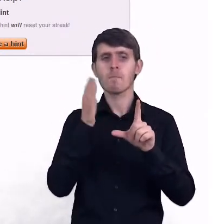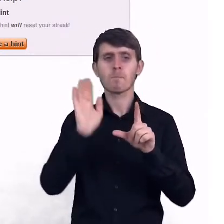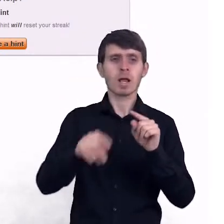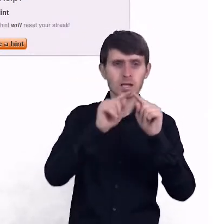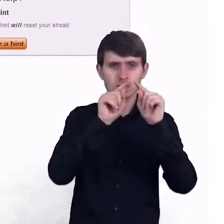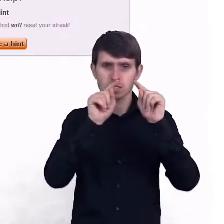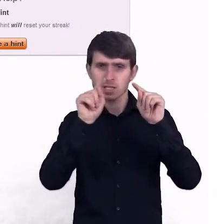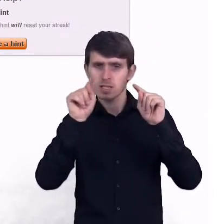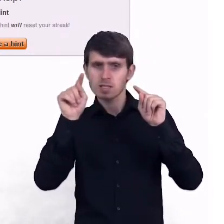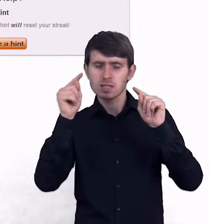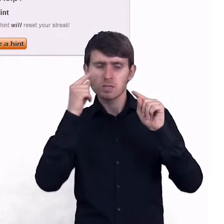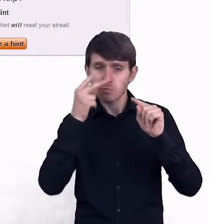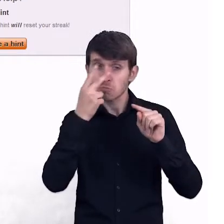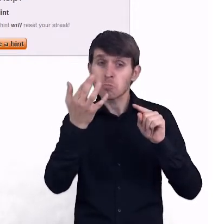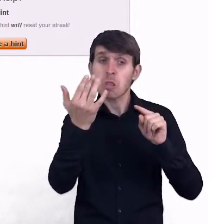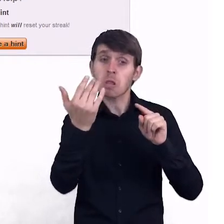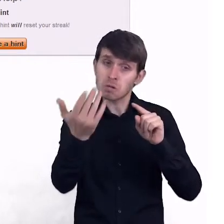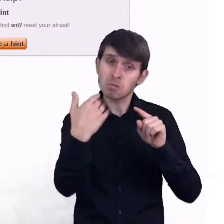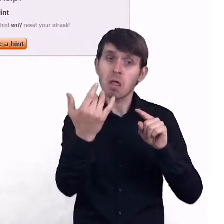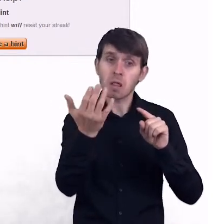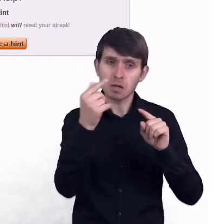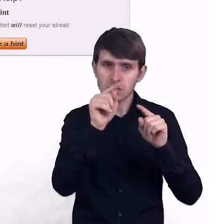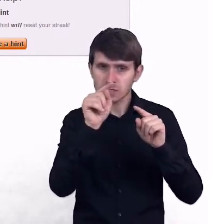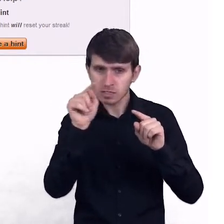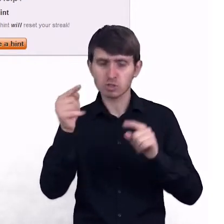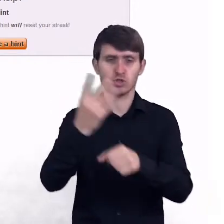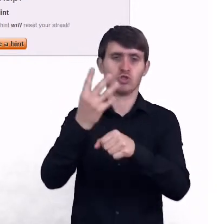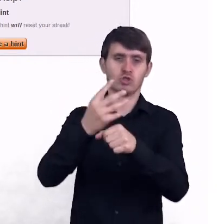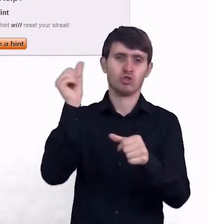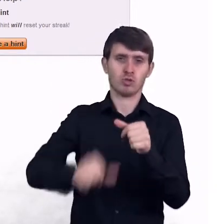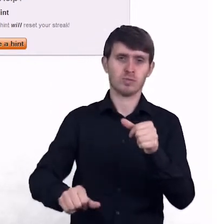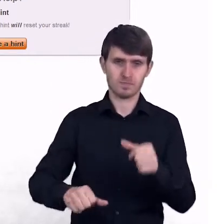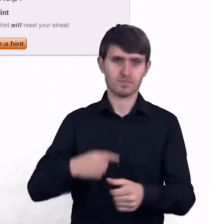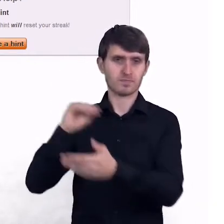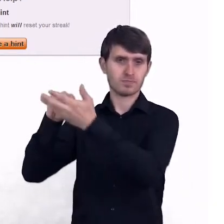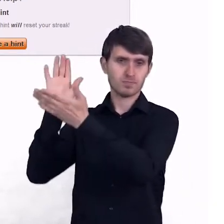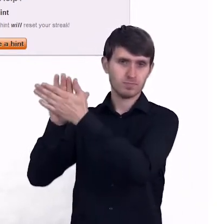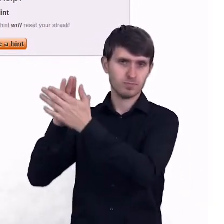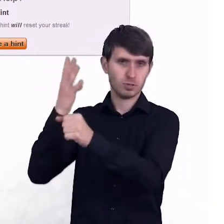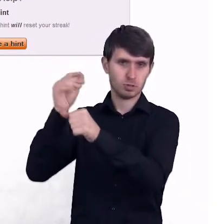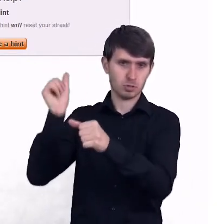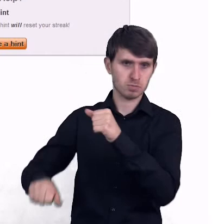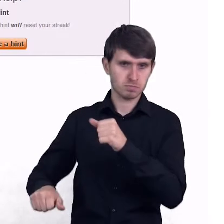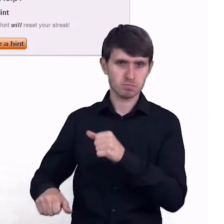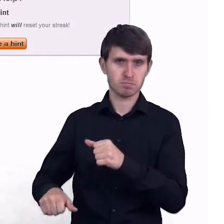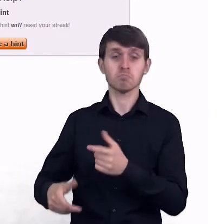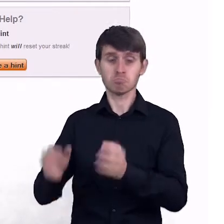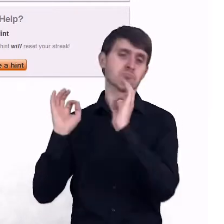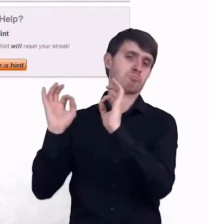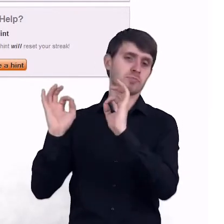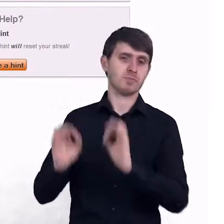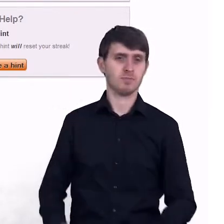kąt ma Spójrzmy co wskazuje drugie ramię ma 40 stopni kąt